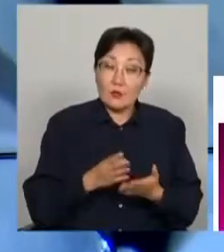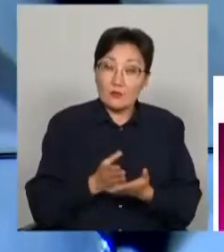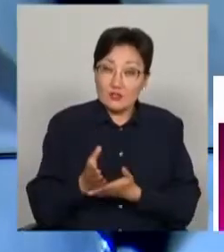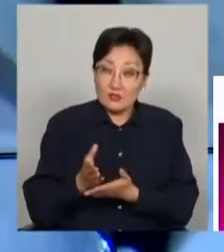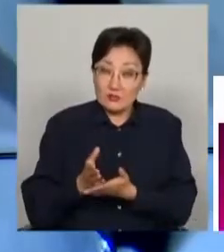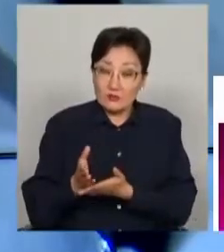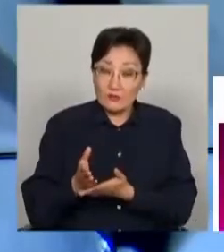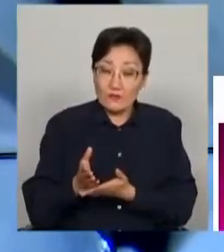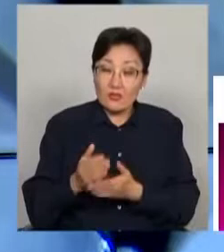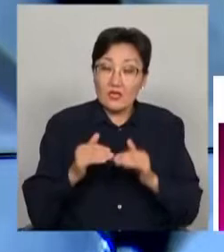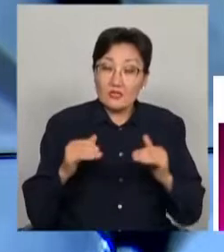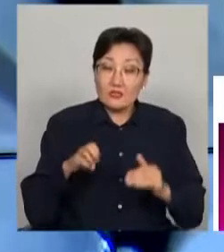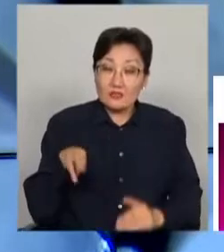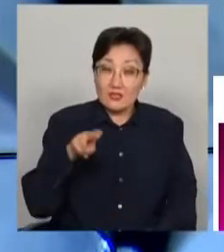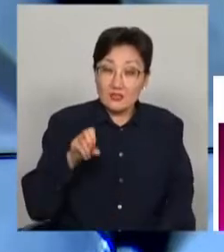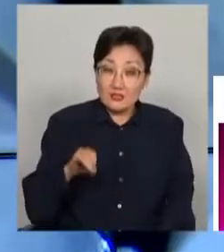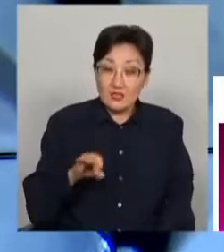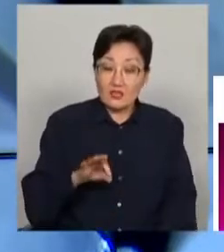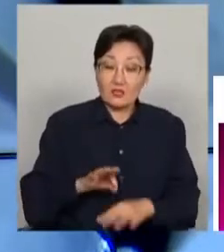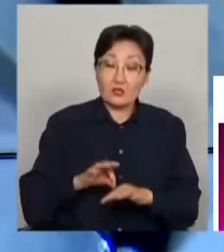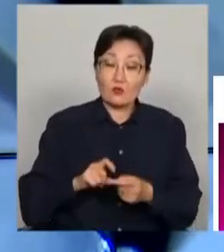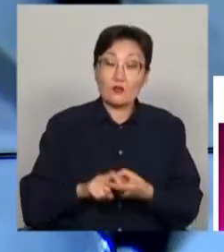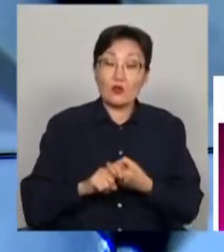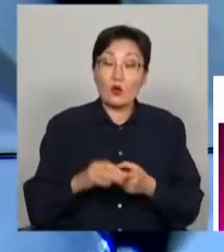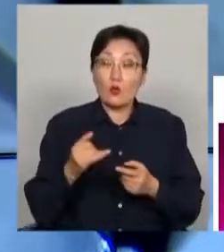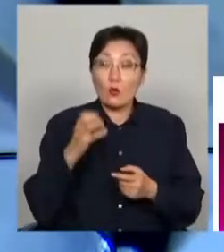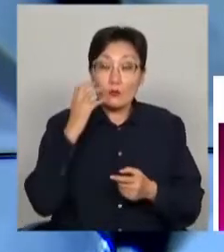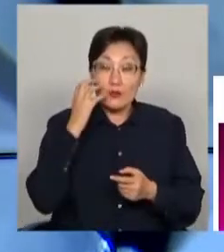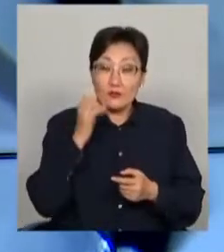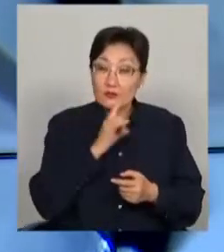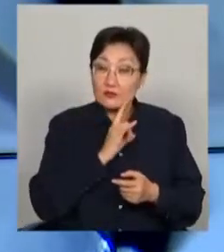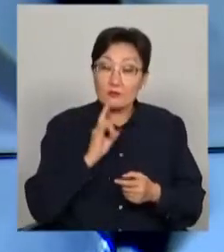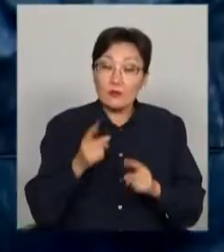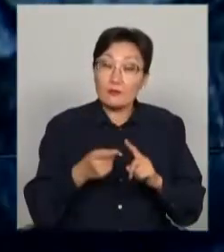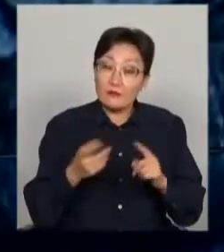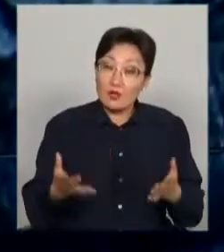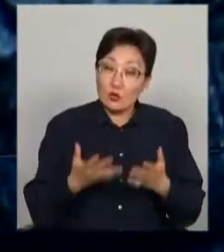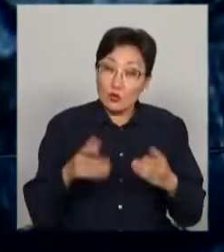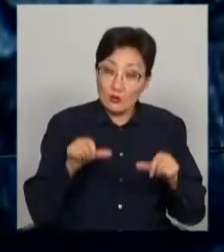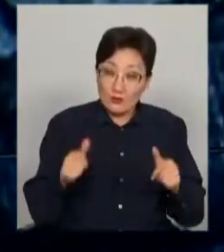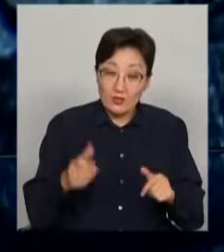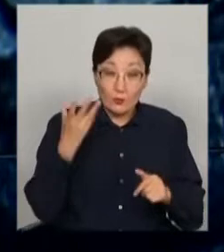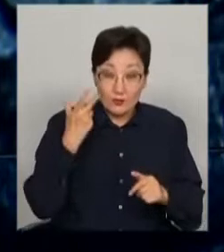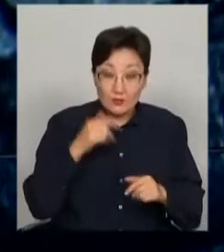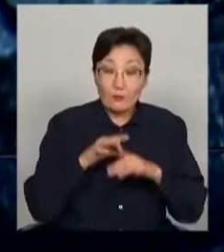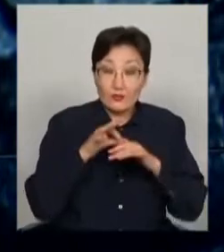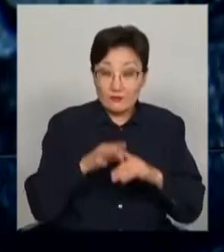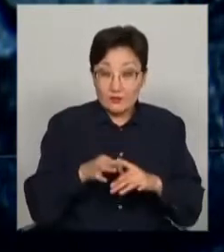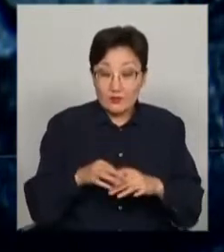четыре стадии течения коронавирусной инфекции у беременных. Первая – это легкая форма, когда